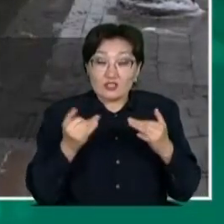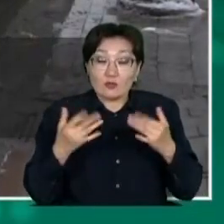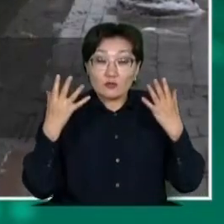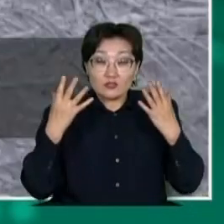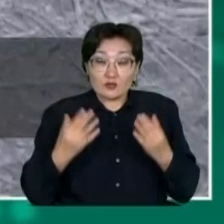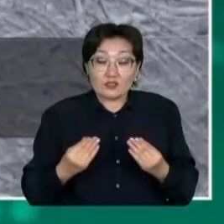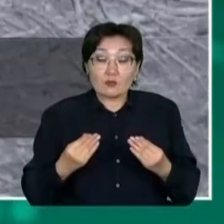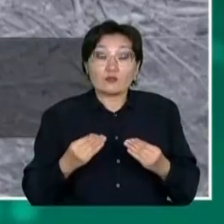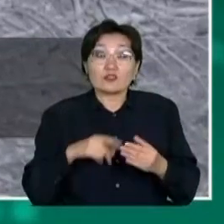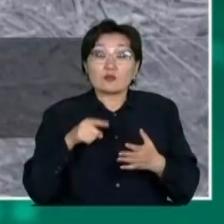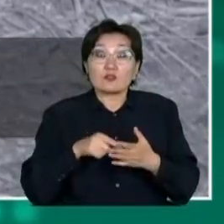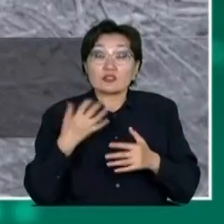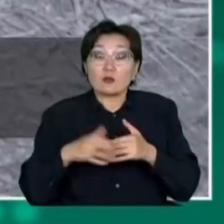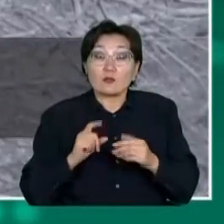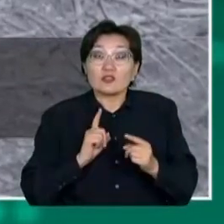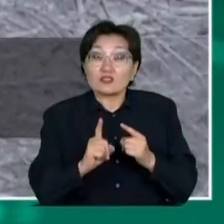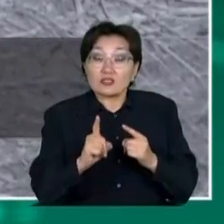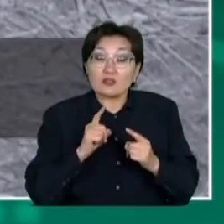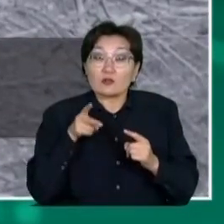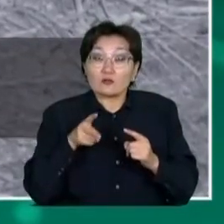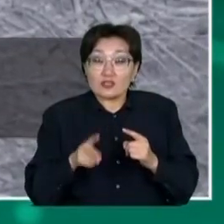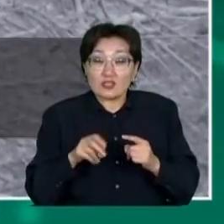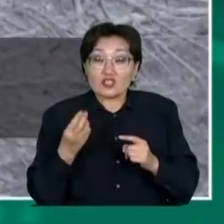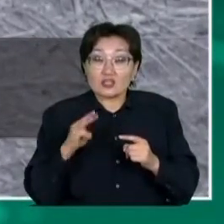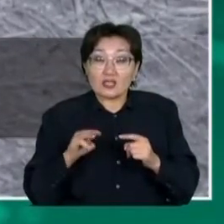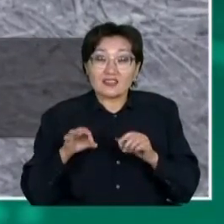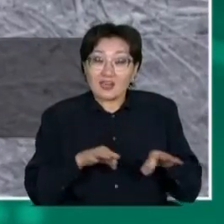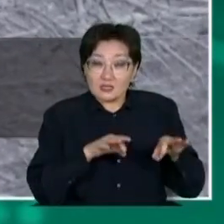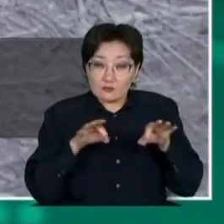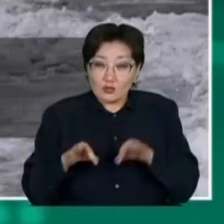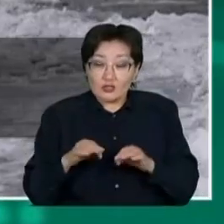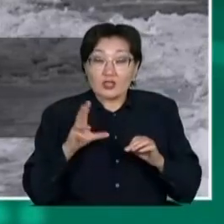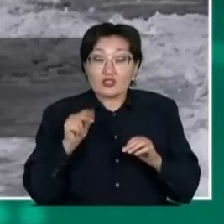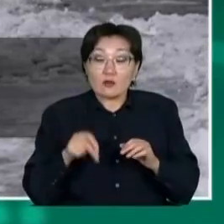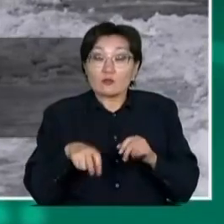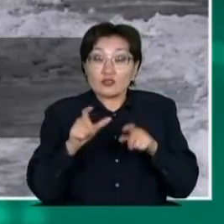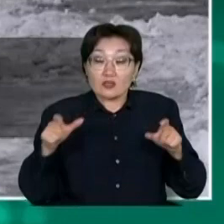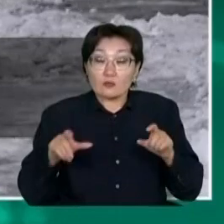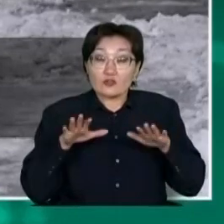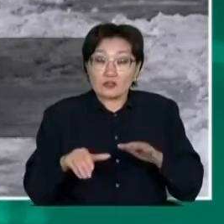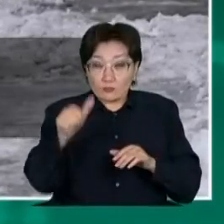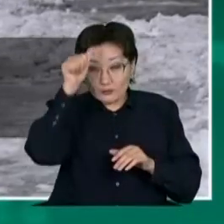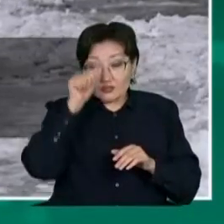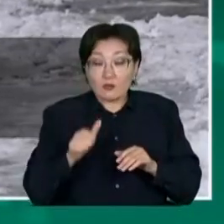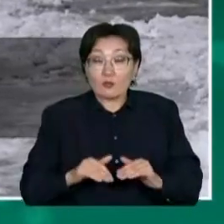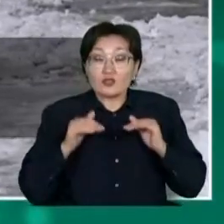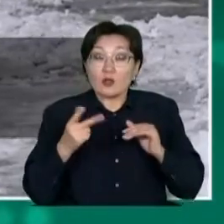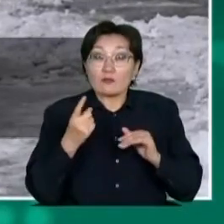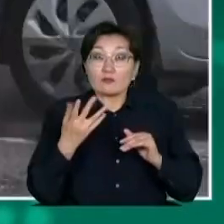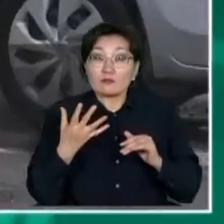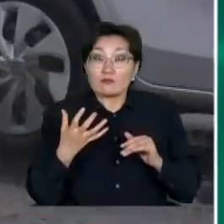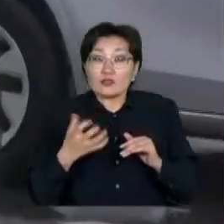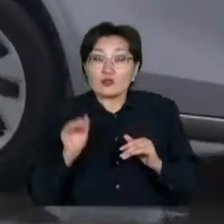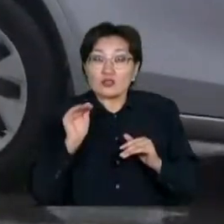день в мегаполисе в среднем курсирует более 2000 единиц транспорта. А число пассажиров в месяц превышает почти 500 000